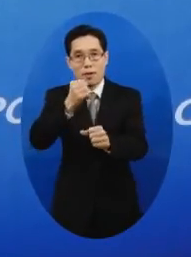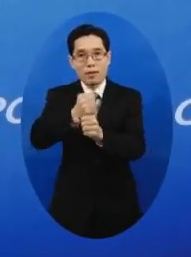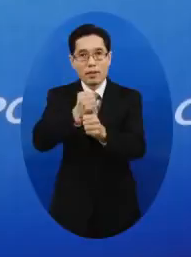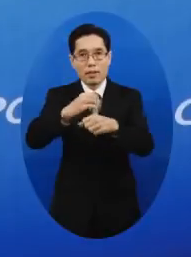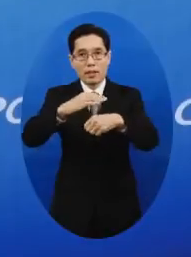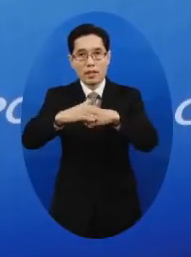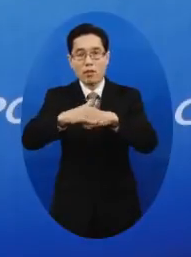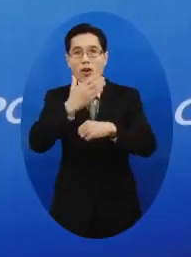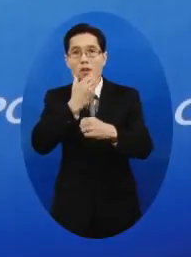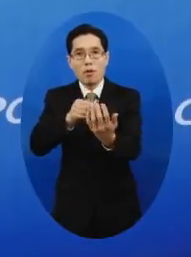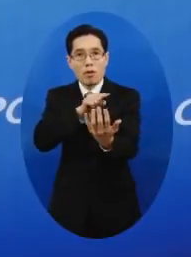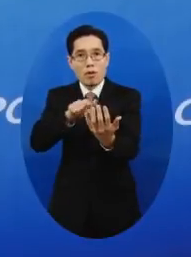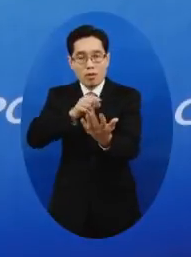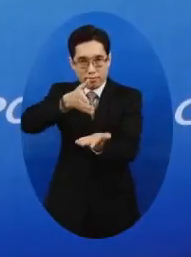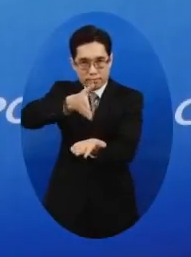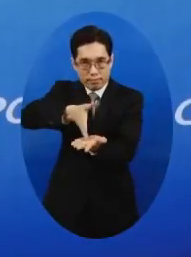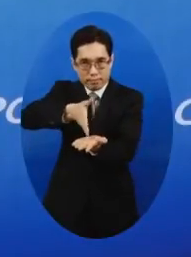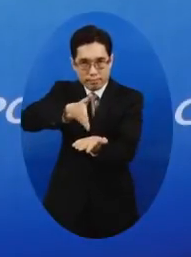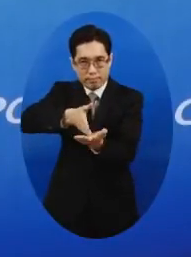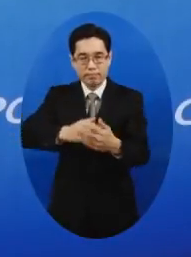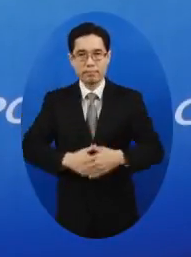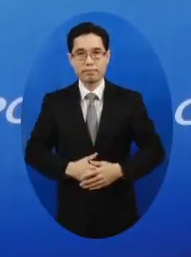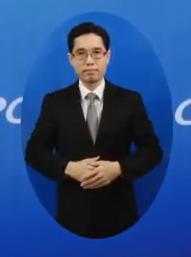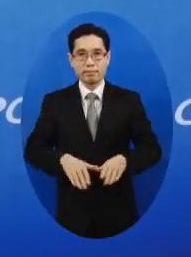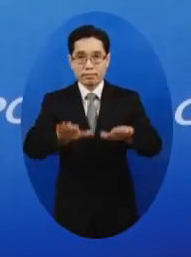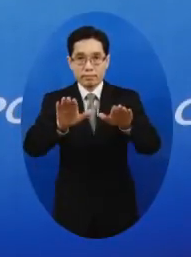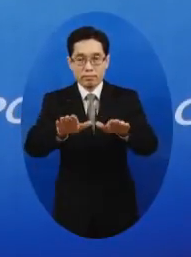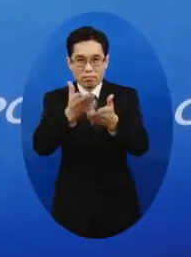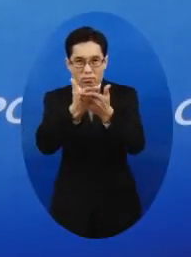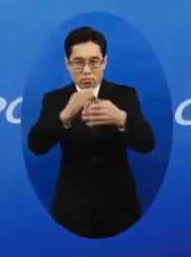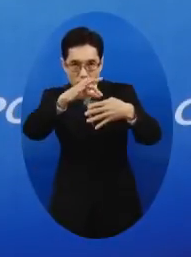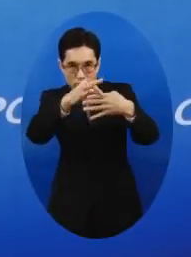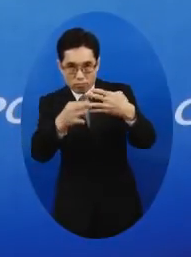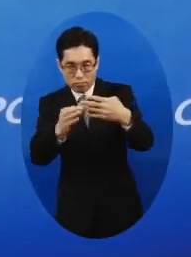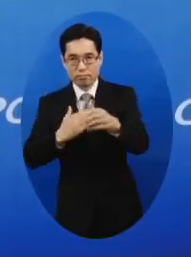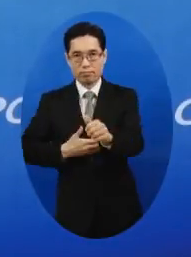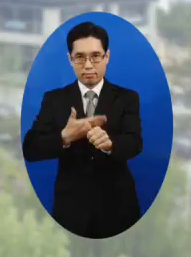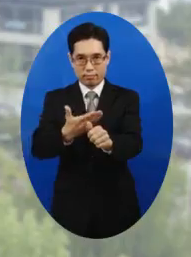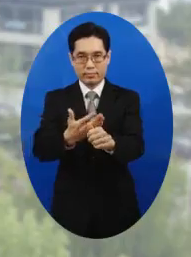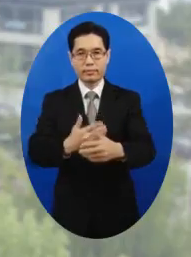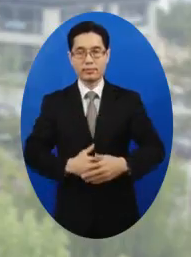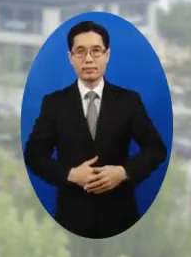105 행복 교육뉴스 입니다 먼저 2시간 주요 뉴스입니다